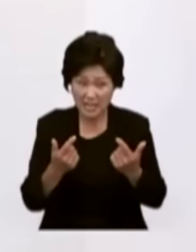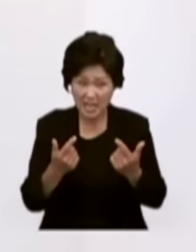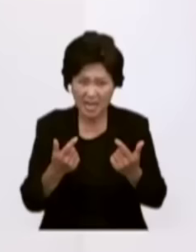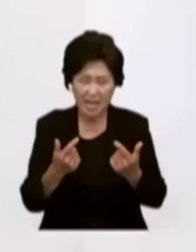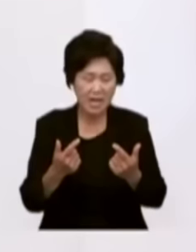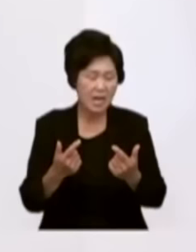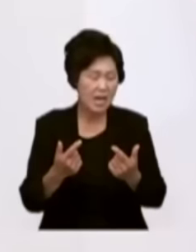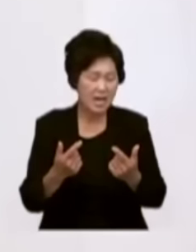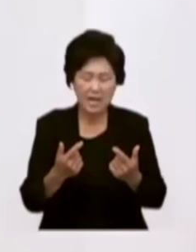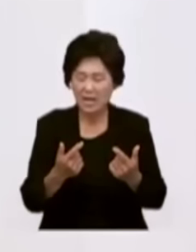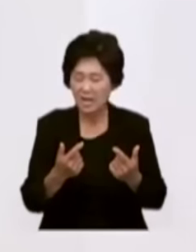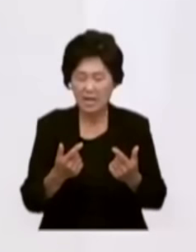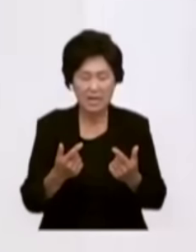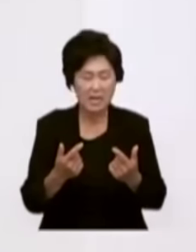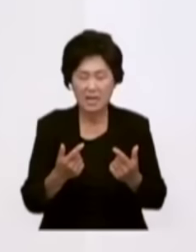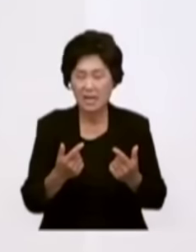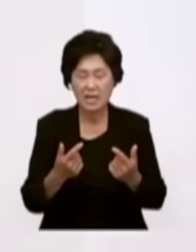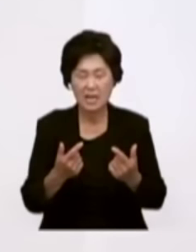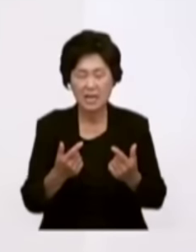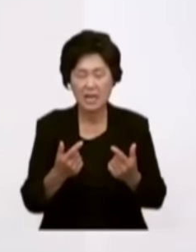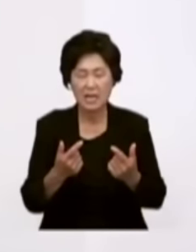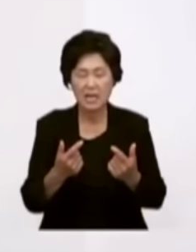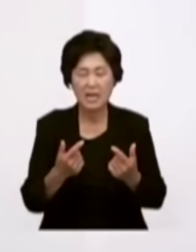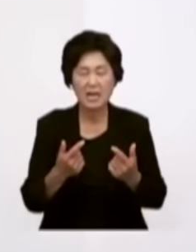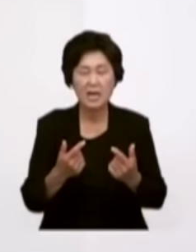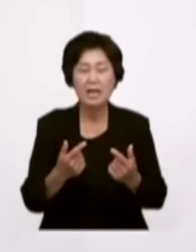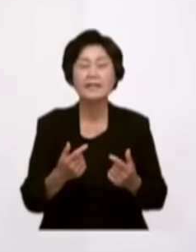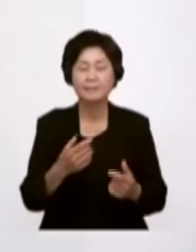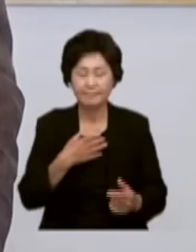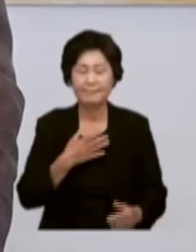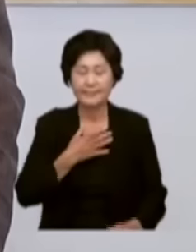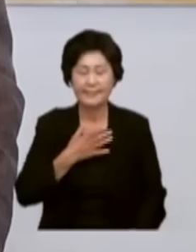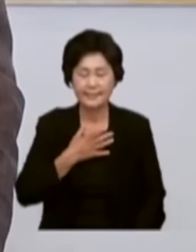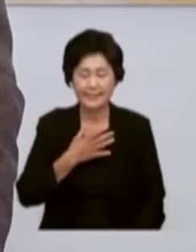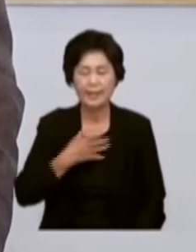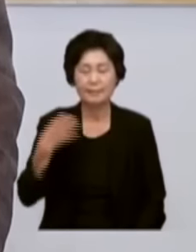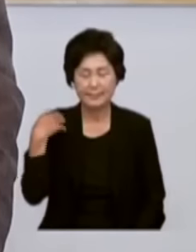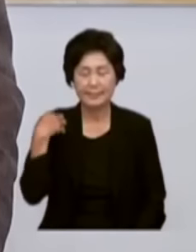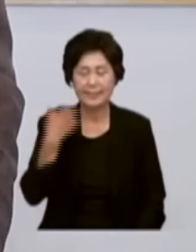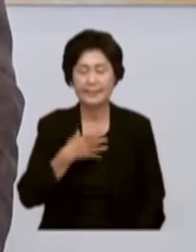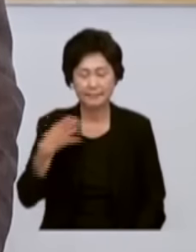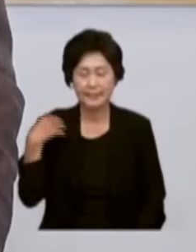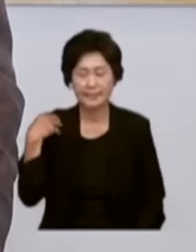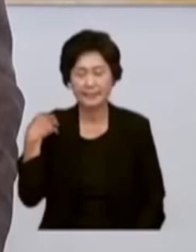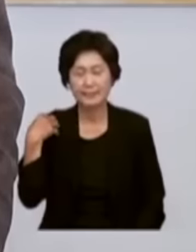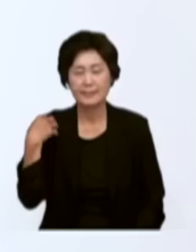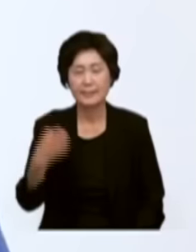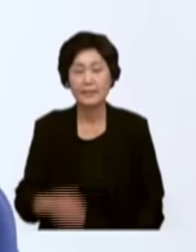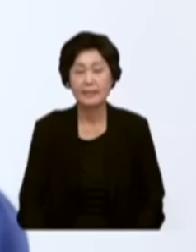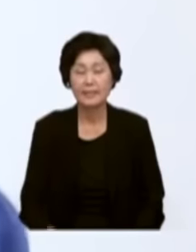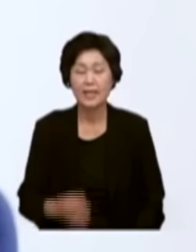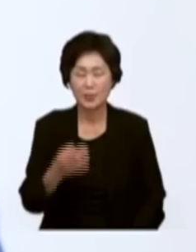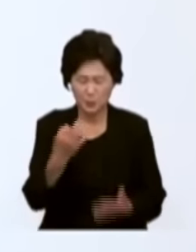네가 먼저 아는 척하면 안 돼? 이런 그렇지. 이런 긍정적인 생각을 주시더라고요. 그럼 제가 가서 아는 척은 분하잖아요. 돈도 좀 벌어오고 하루 종일 고생해서